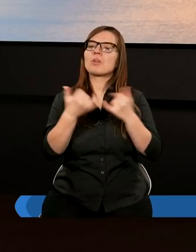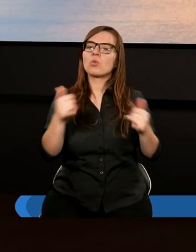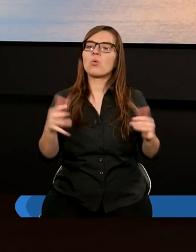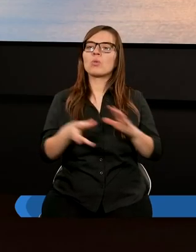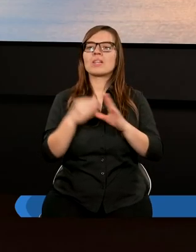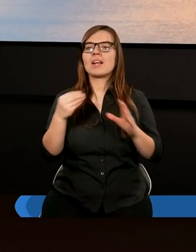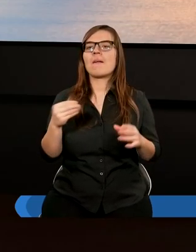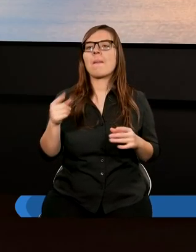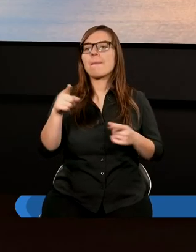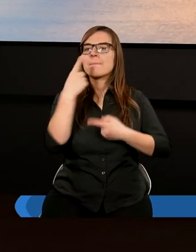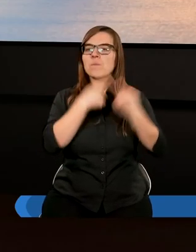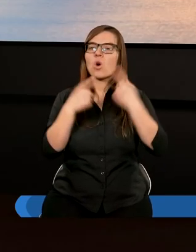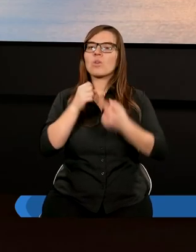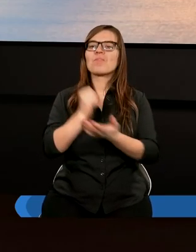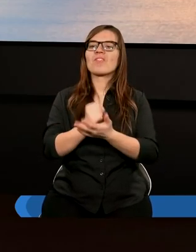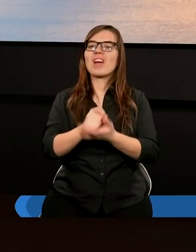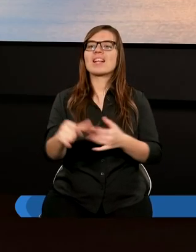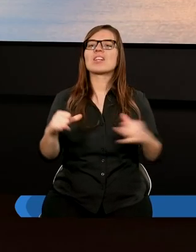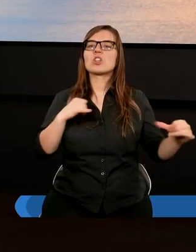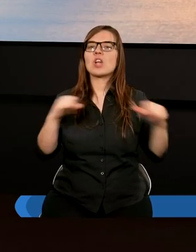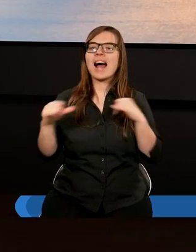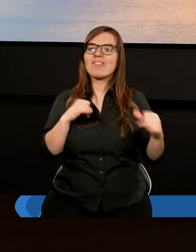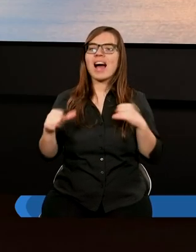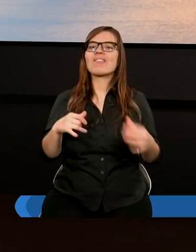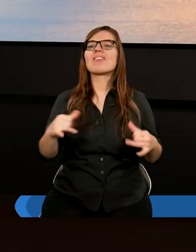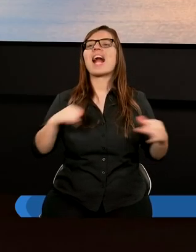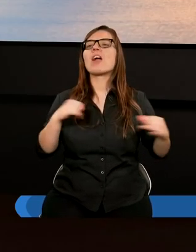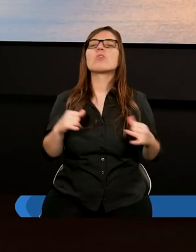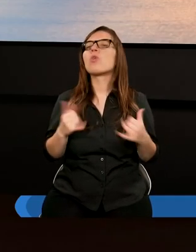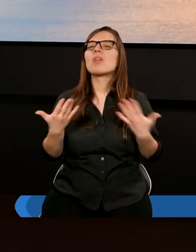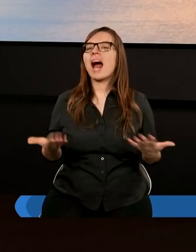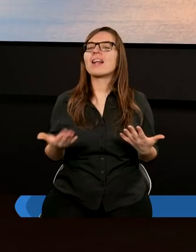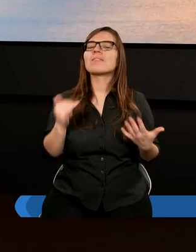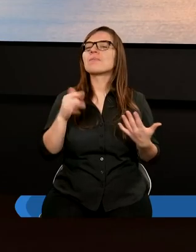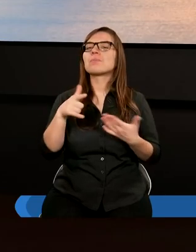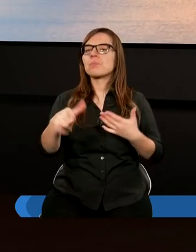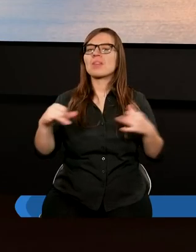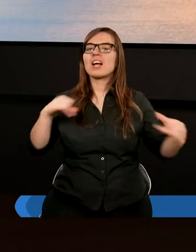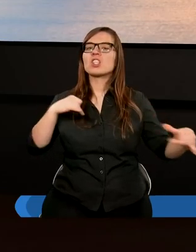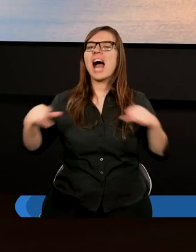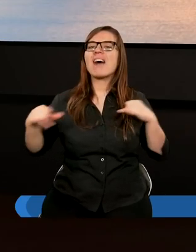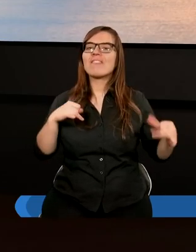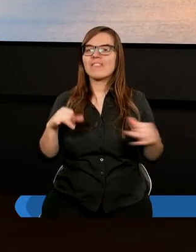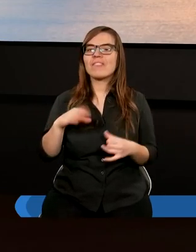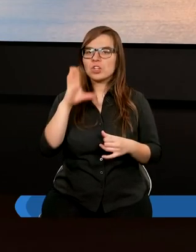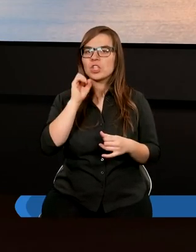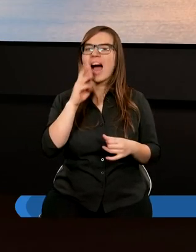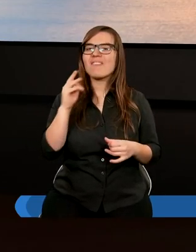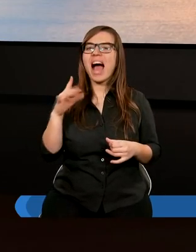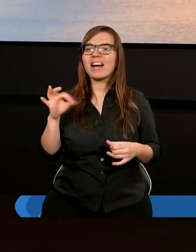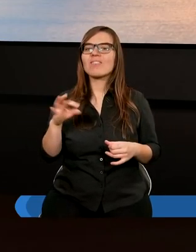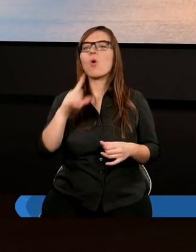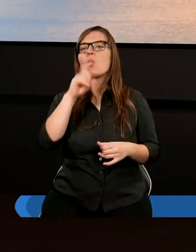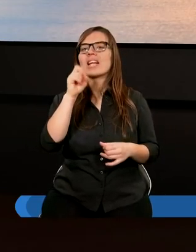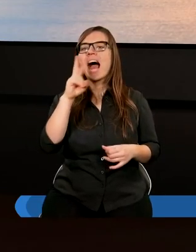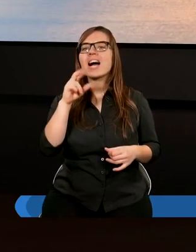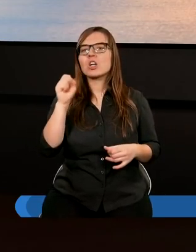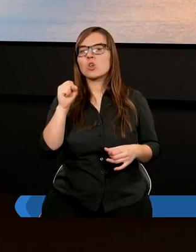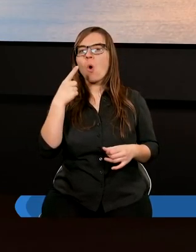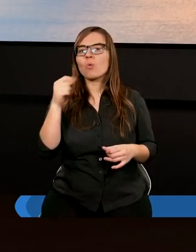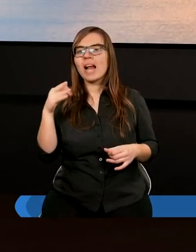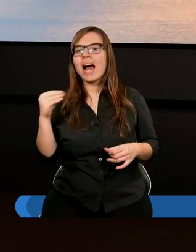zobaczcie, my to wszystko rozważamy w kontekście szafarstwa, zarządzania. W jaki sposób właśnie to szafarstwo, takie właściwe, biblijne, może